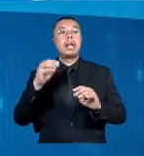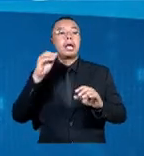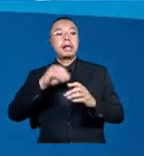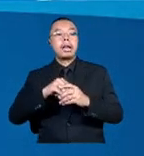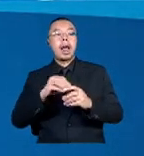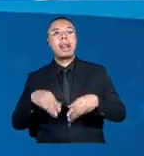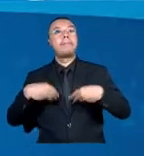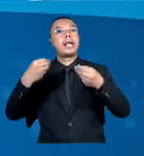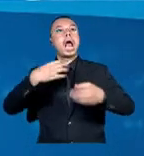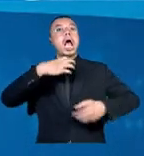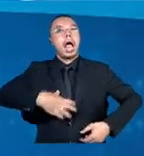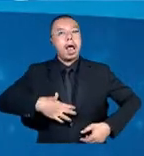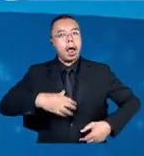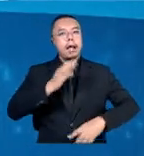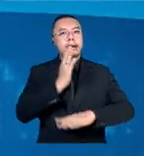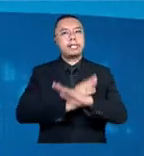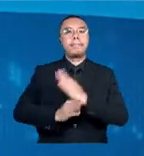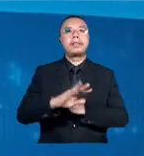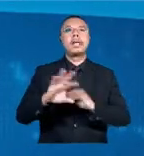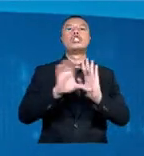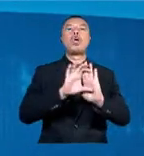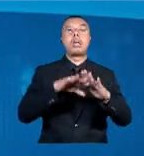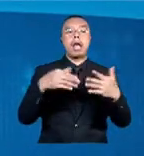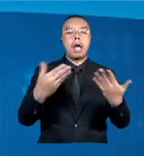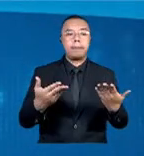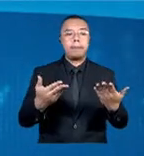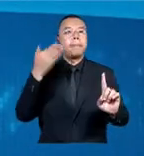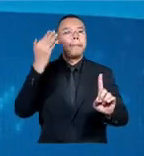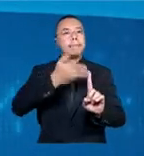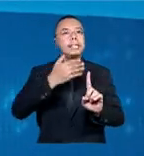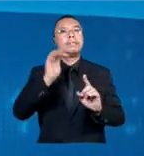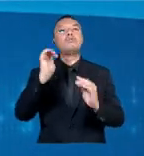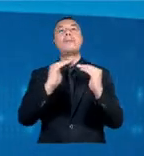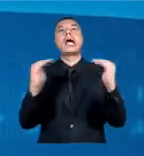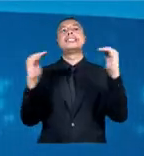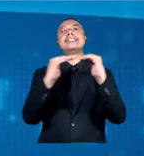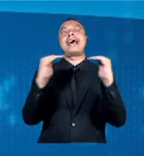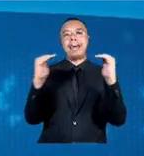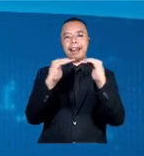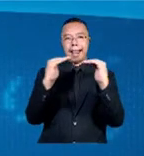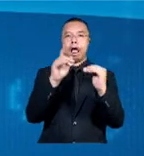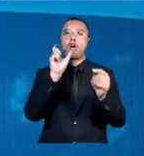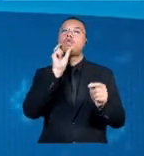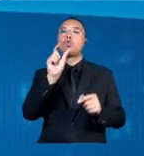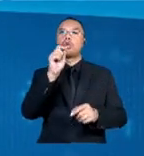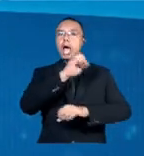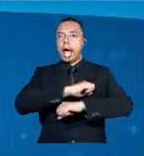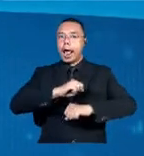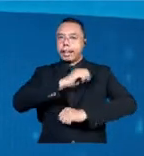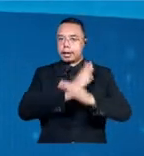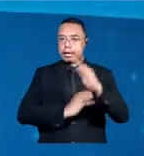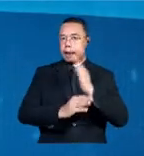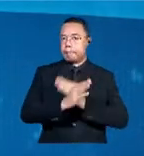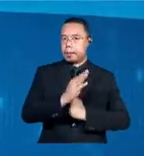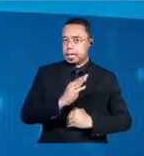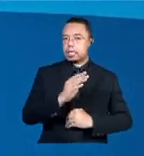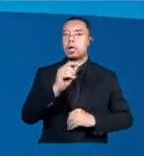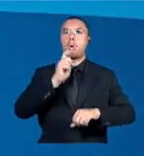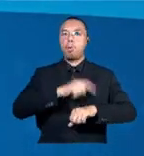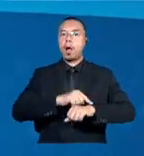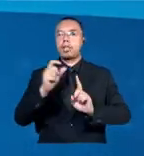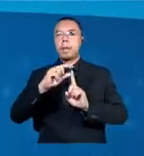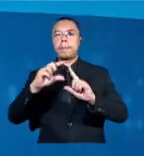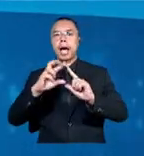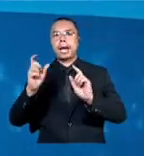penghormatan dan pemenuhan hak penyandang disabilitas, yaitu prinsip kesetaraan perlakuan pada atlet disabilitas pada